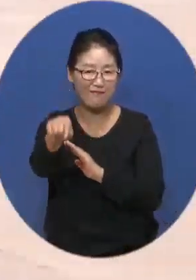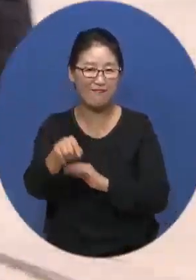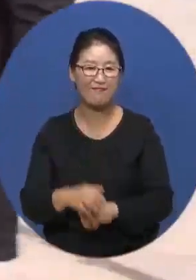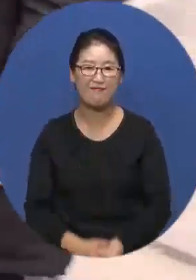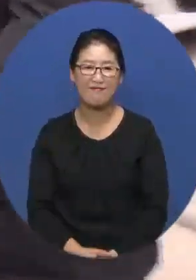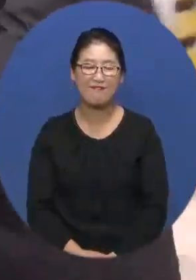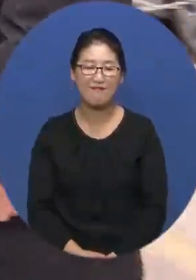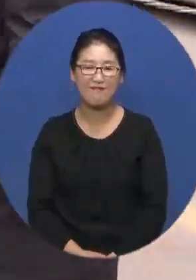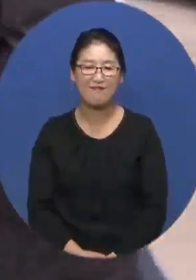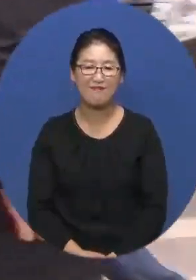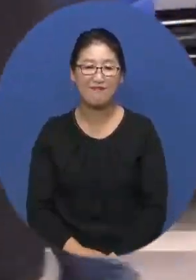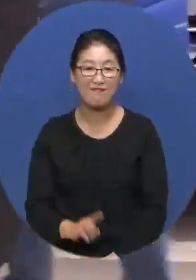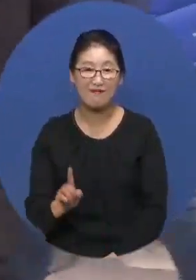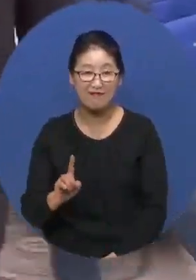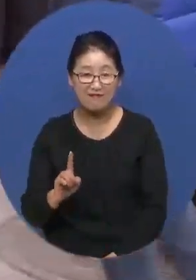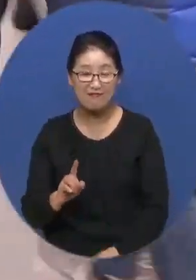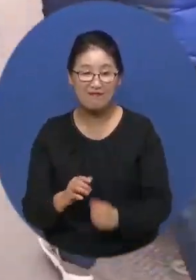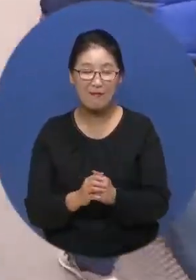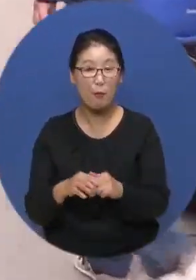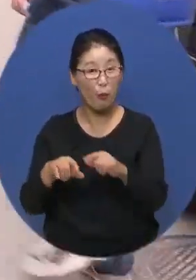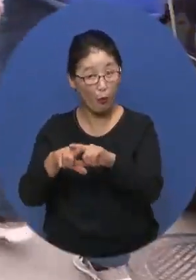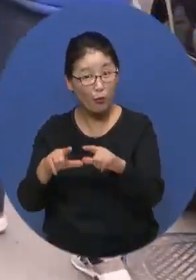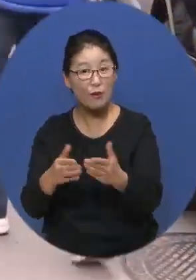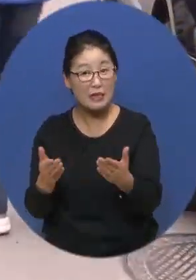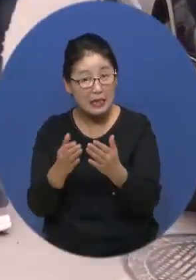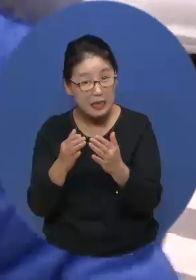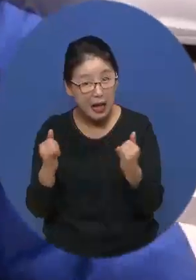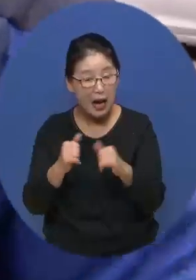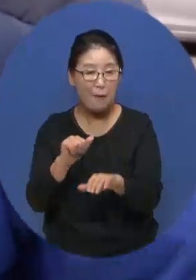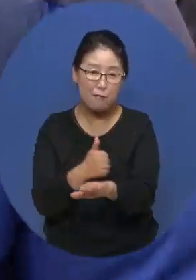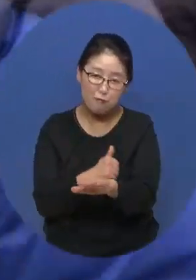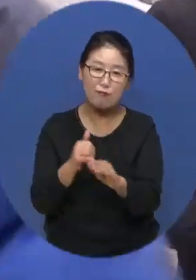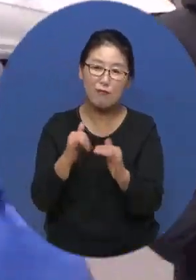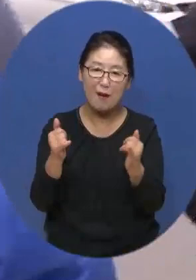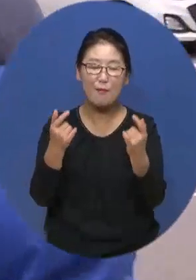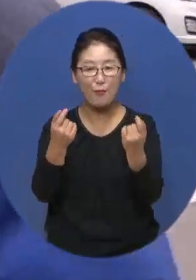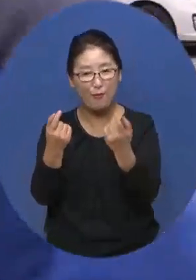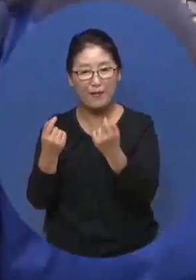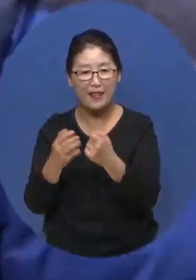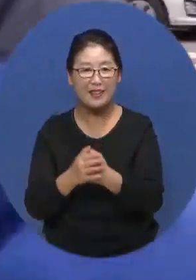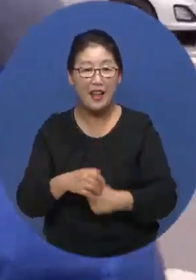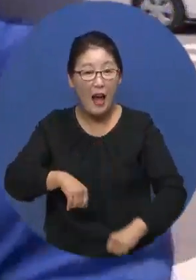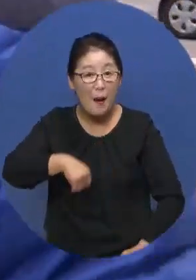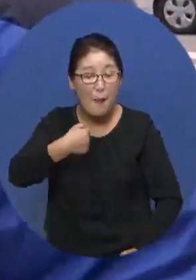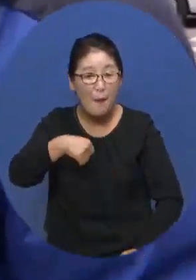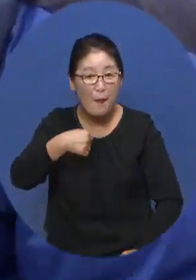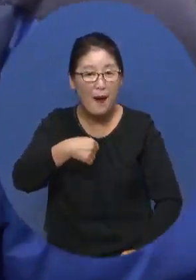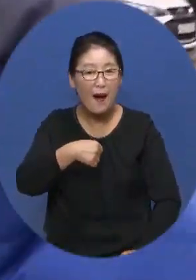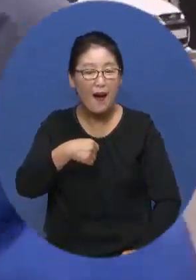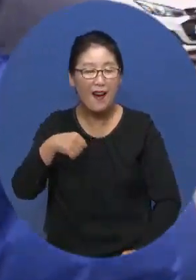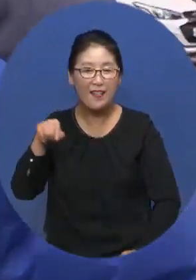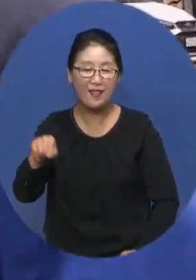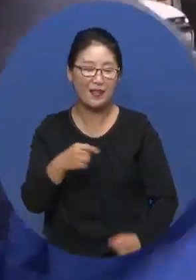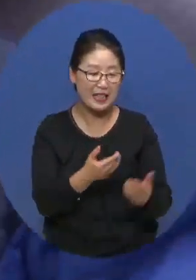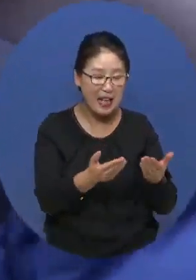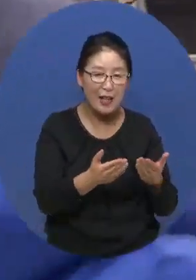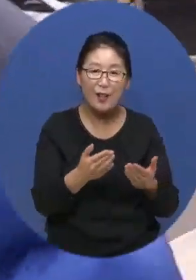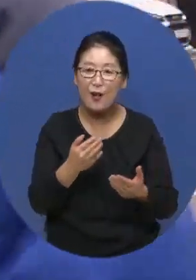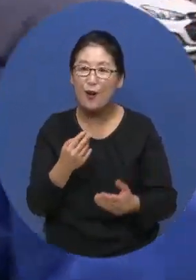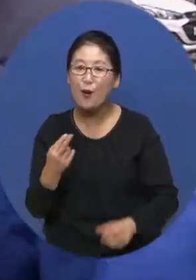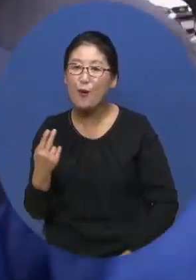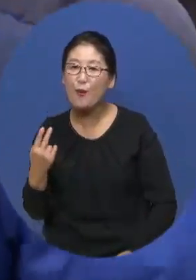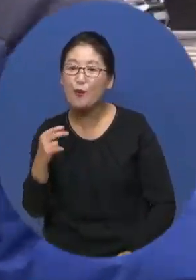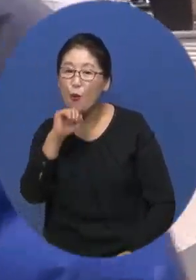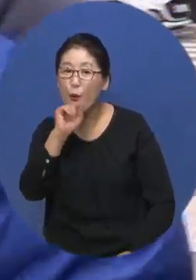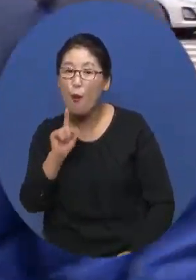여느 직장인과 다를 바 없는 모습입니다. 밥 먹는 게 좋아요? 일하는 게 좋아요? 밥 먹는 게 좋은데요.